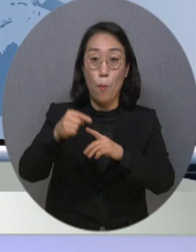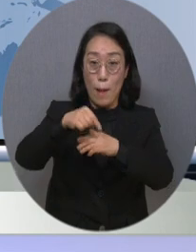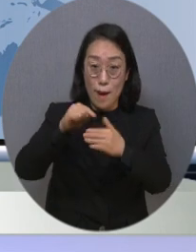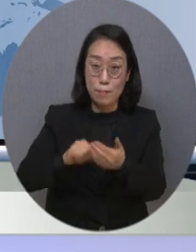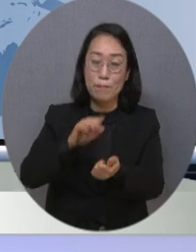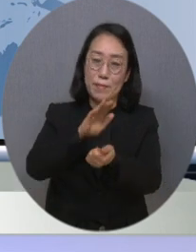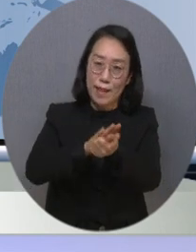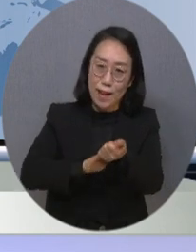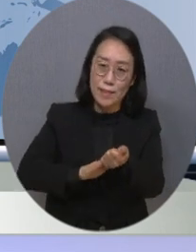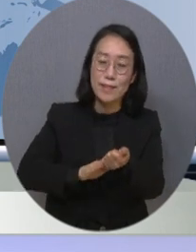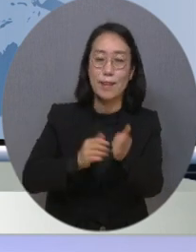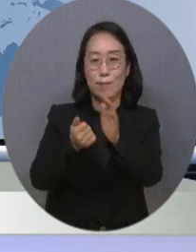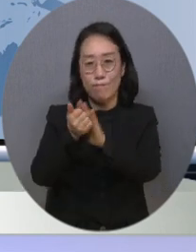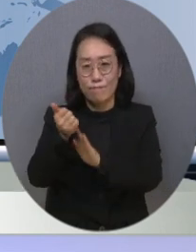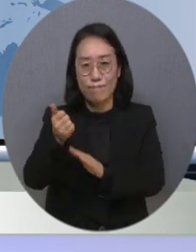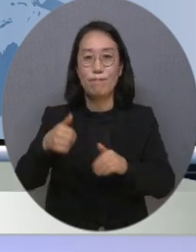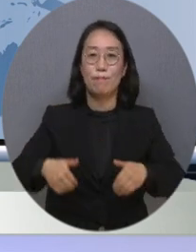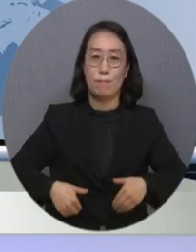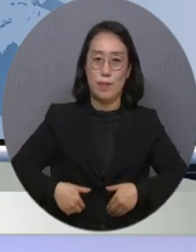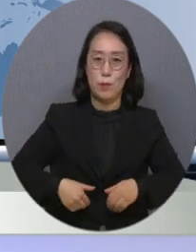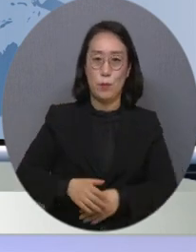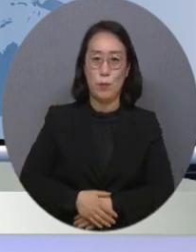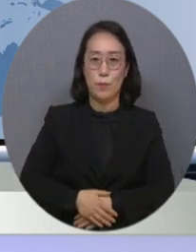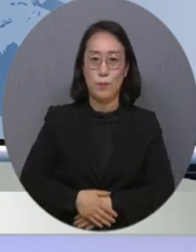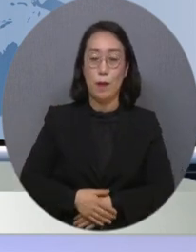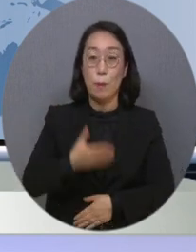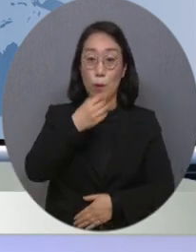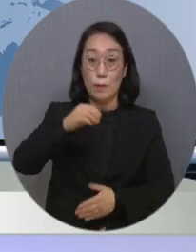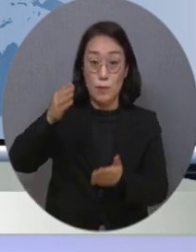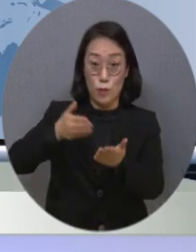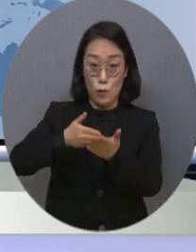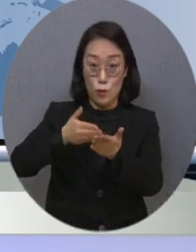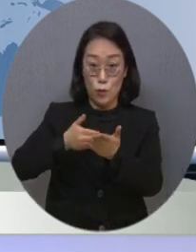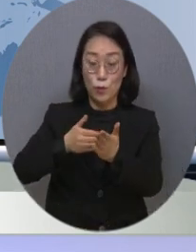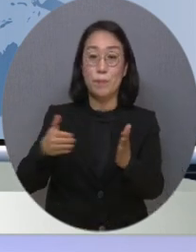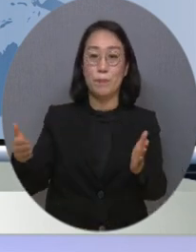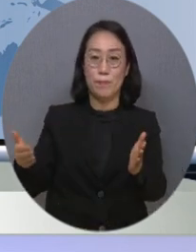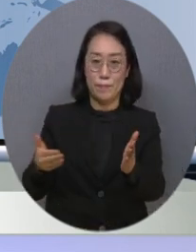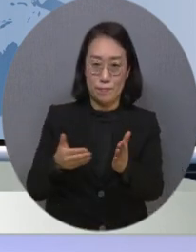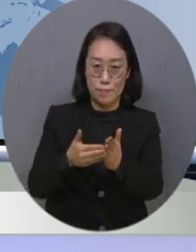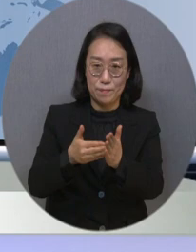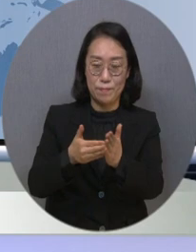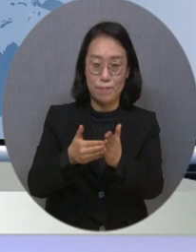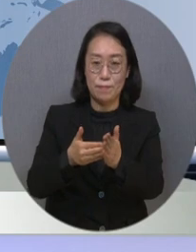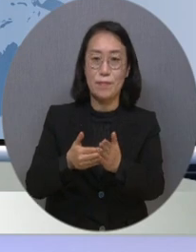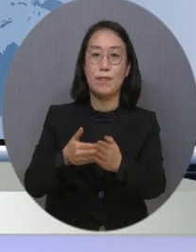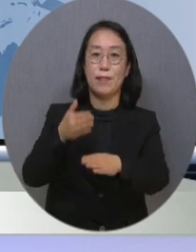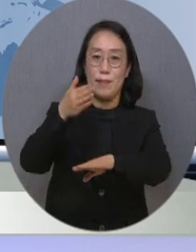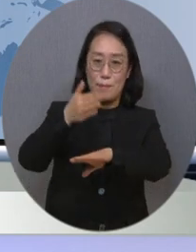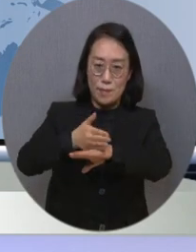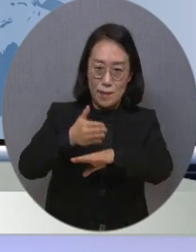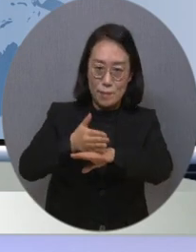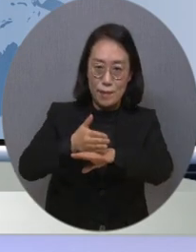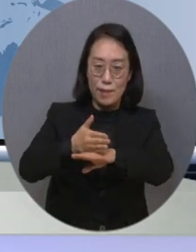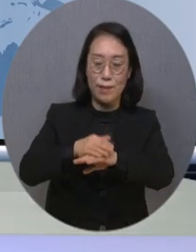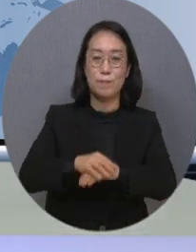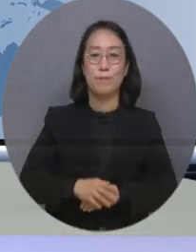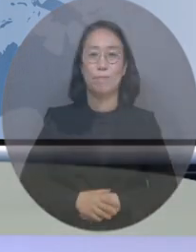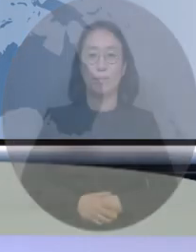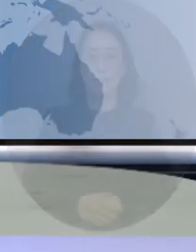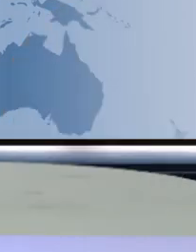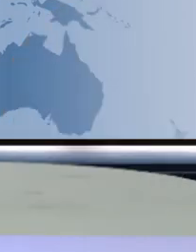더 따뜻하게 살펴야겠습니다. 이상 복지TV 뉴스 24를 마칩니다. 시청해주신 여러분, 고맙습니다.